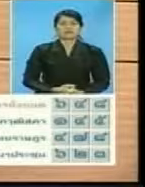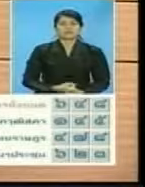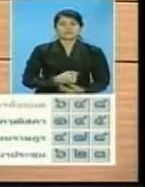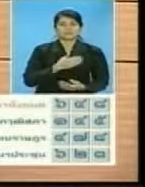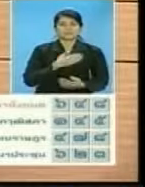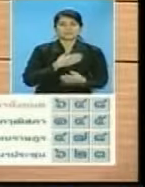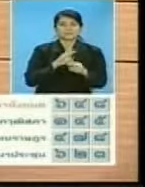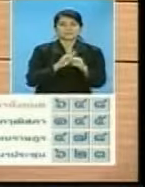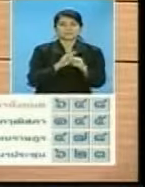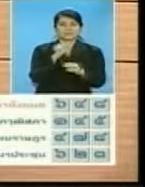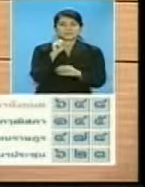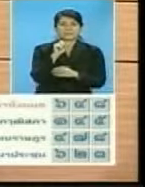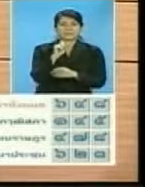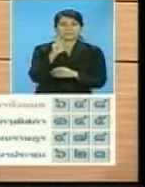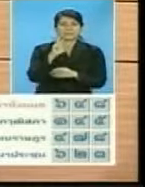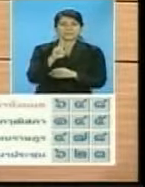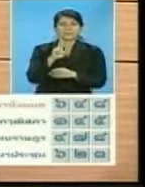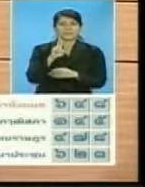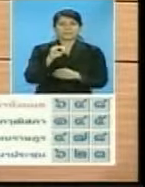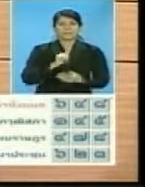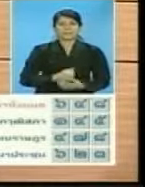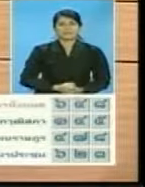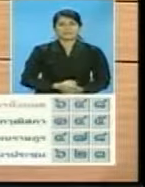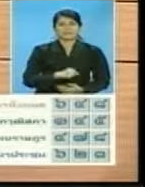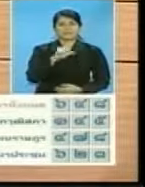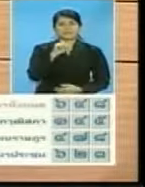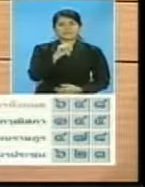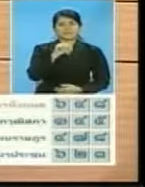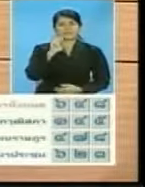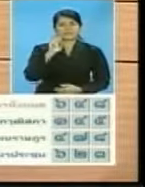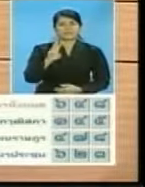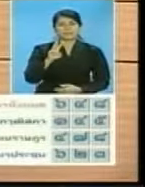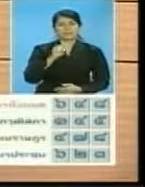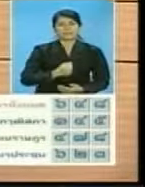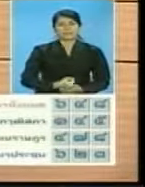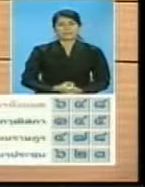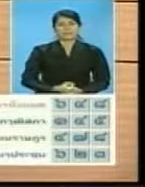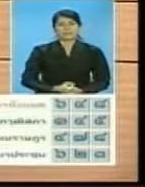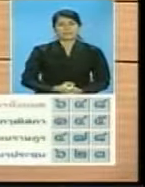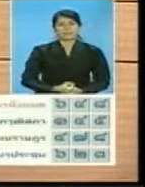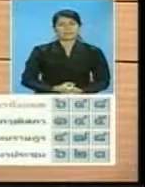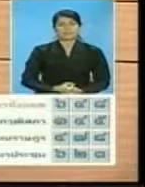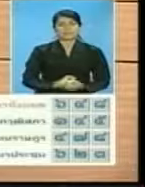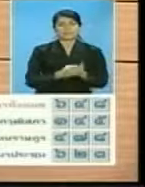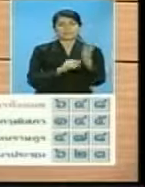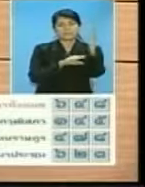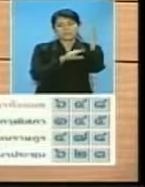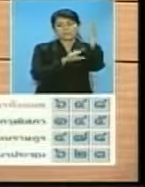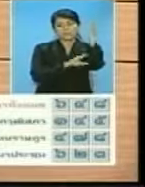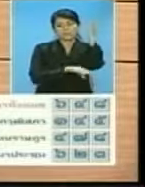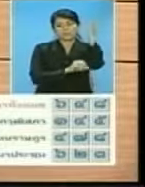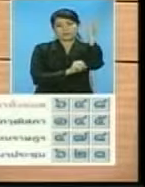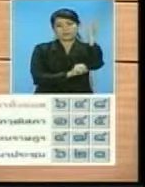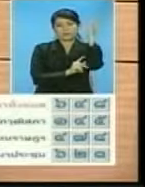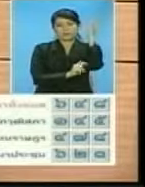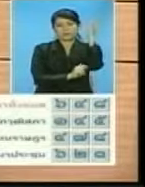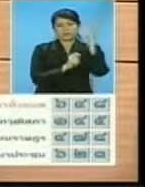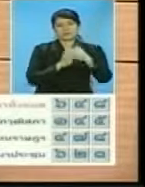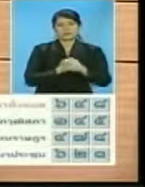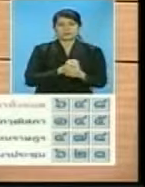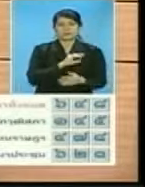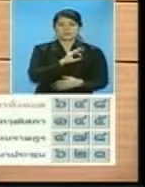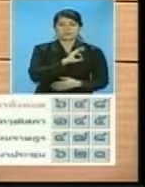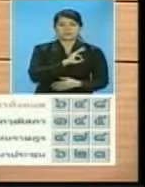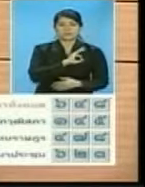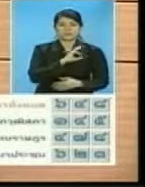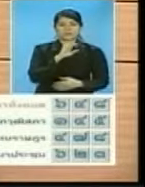กับผมนายสุริยปัญจอสมาชิกวุฒิสภา จากจังหวัดสตูลในฐ